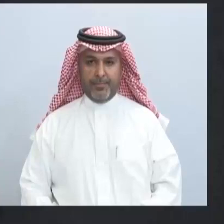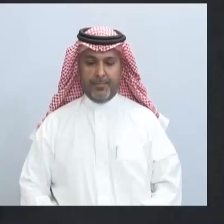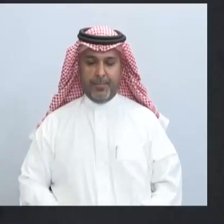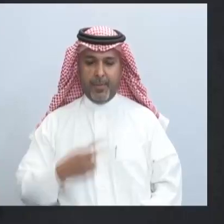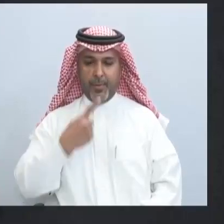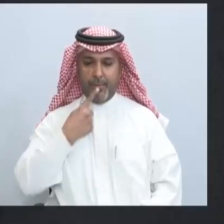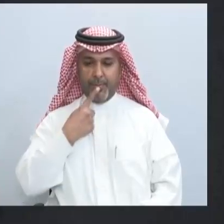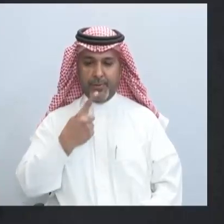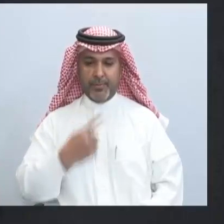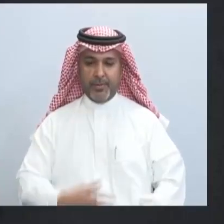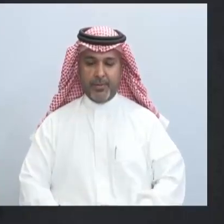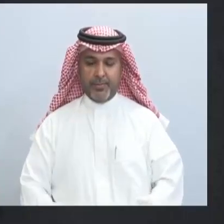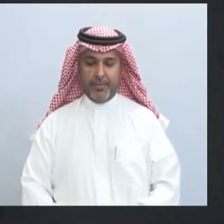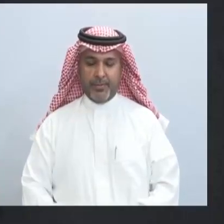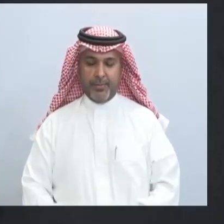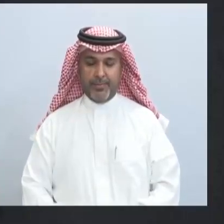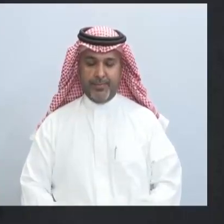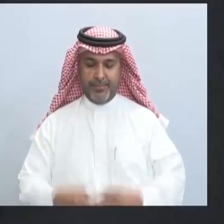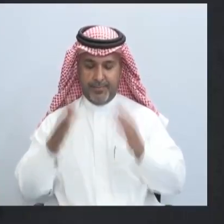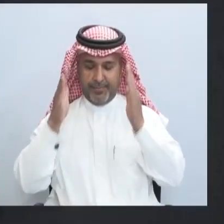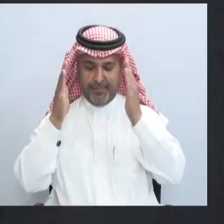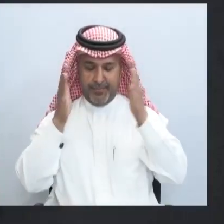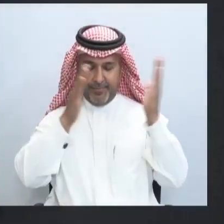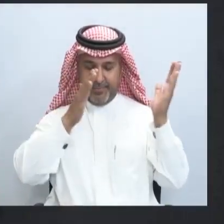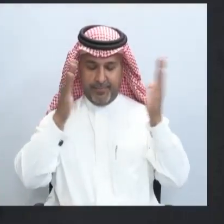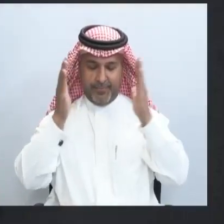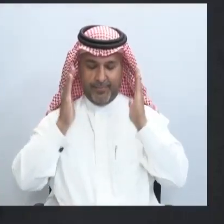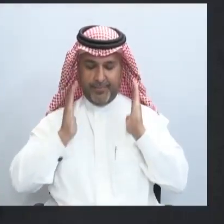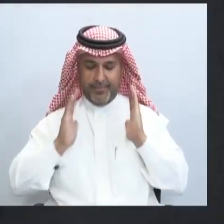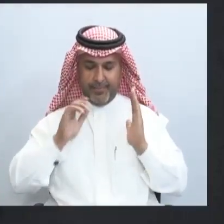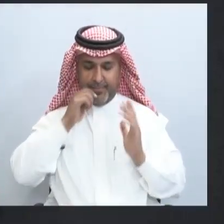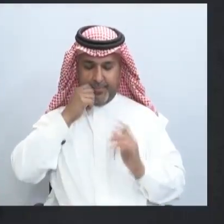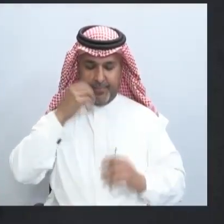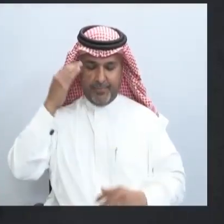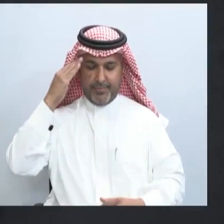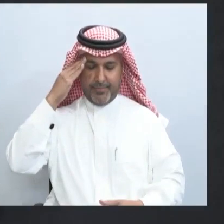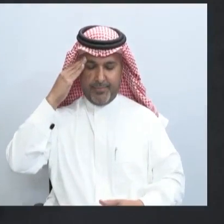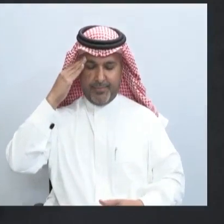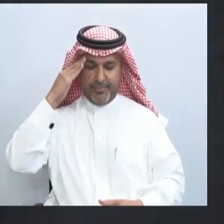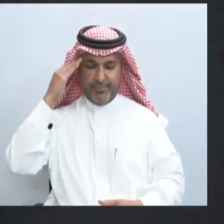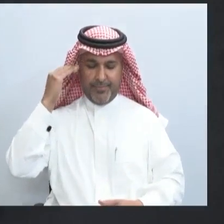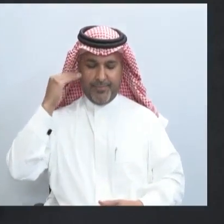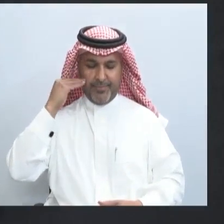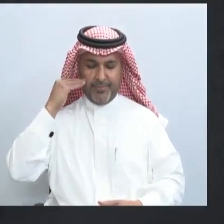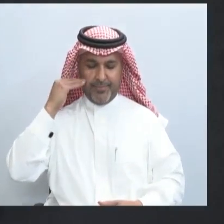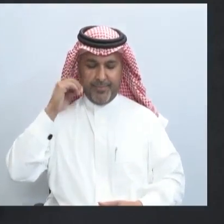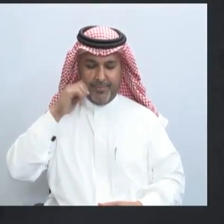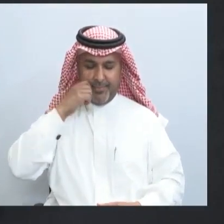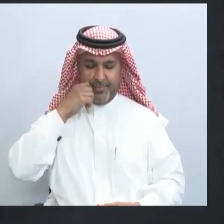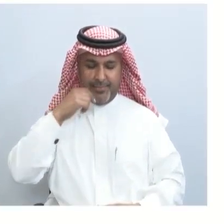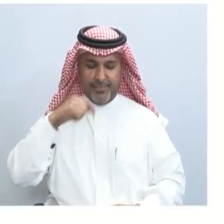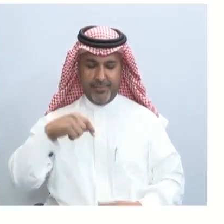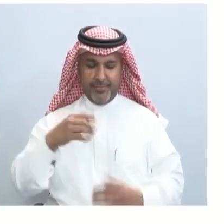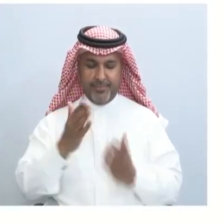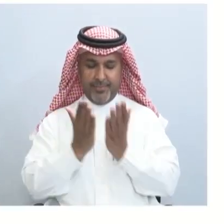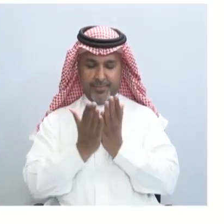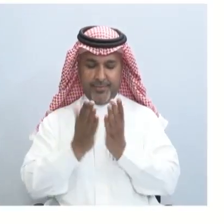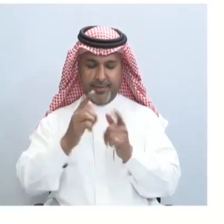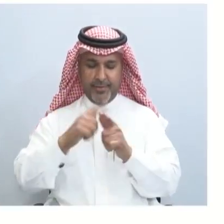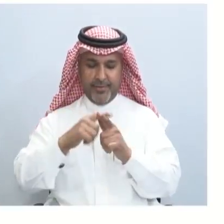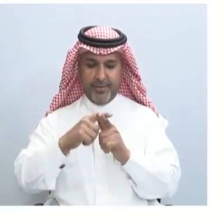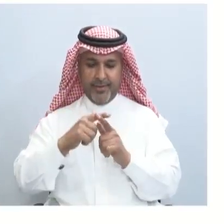بسم الله الرحمن الرحيم اهلا وسهلا بكم طلاب وطالبات الصف الاول متوسط في ماده الرياضيات